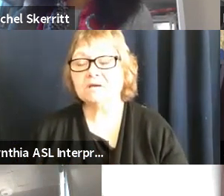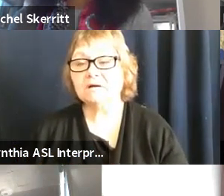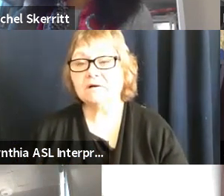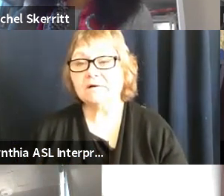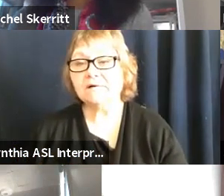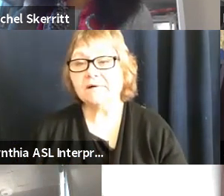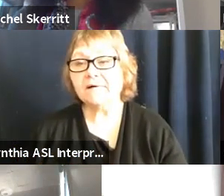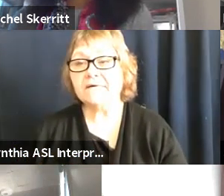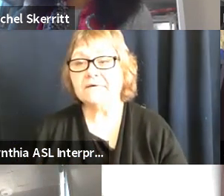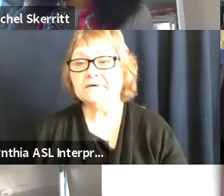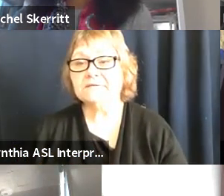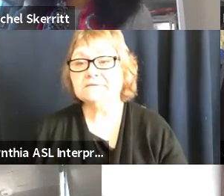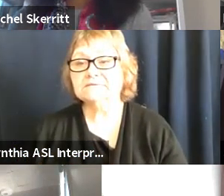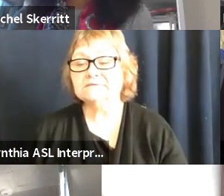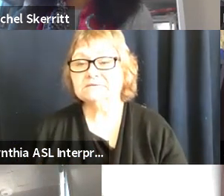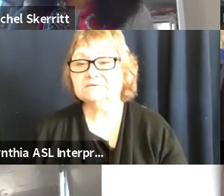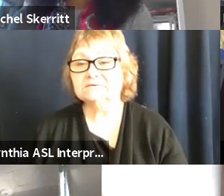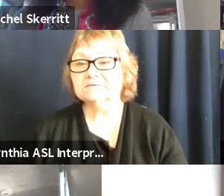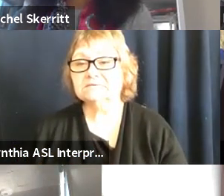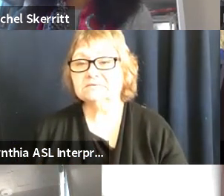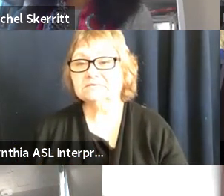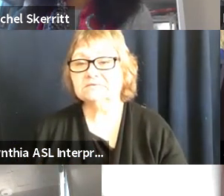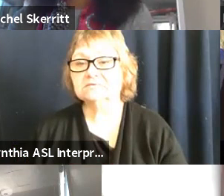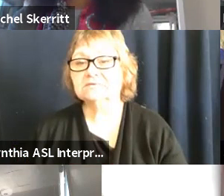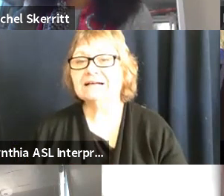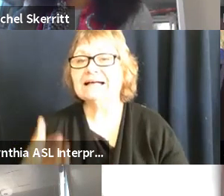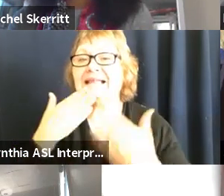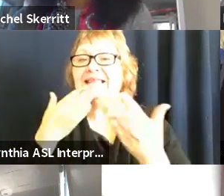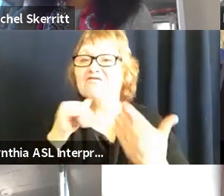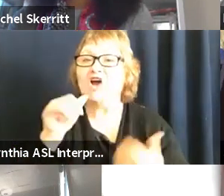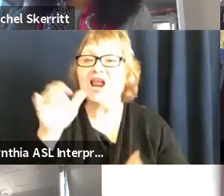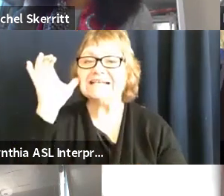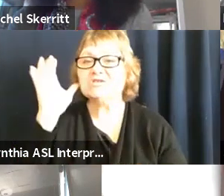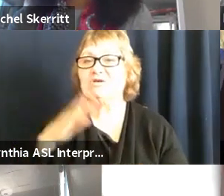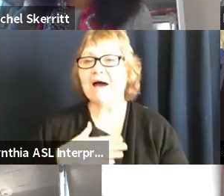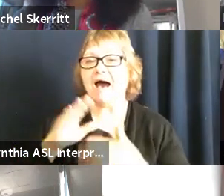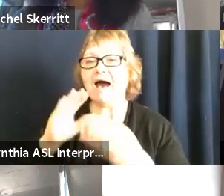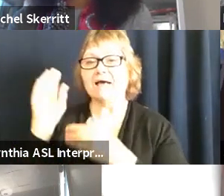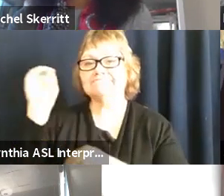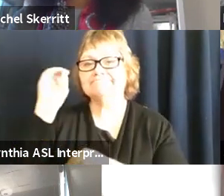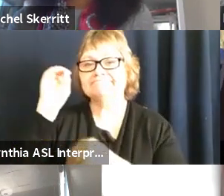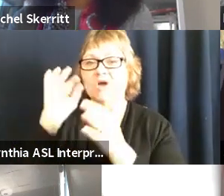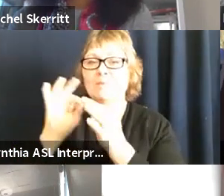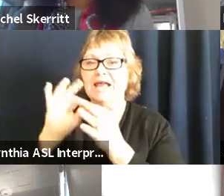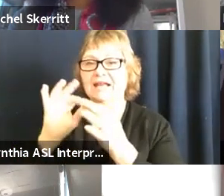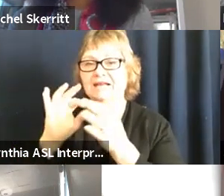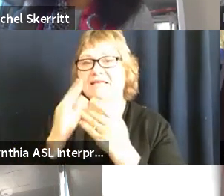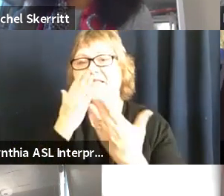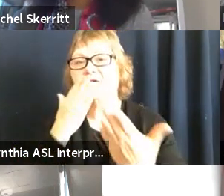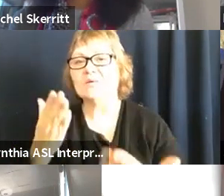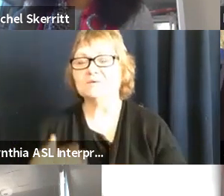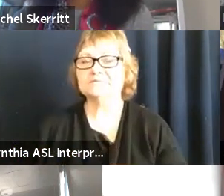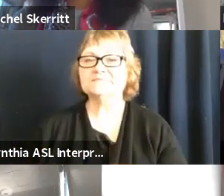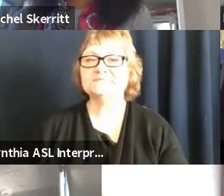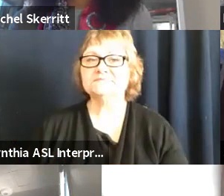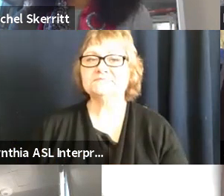發言，多謝大家俾呢個機會俾我。 Thank you so much for listening to my opinion. This is a great chance. Thank you. Thank